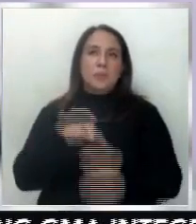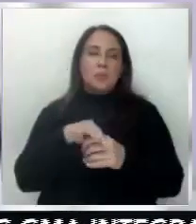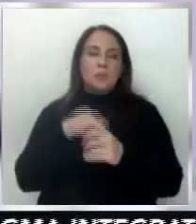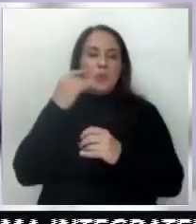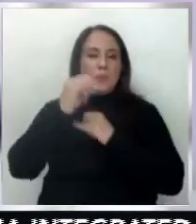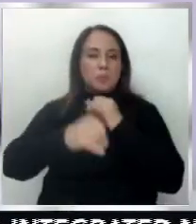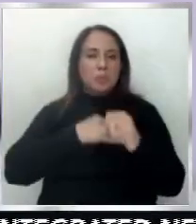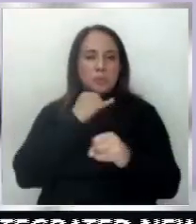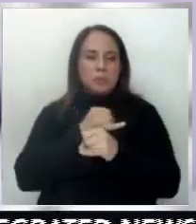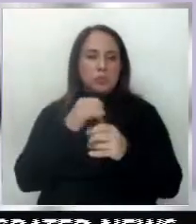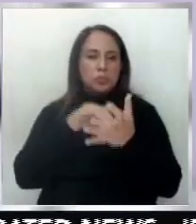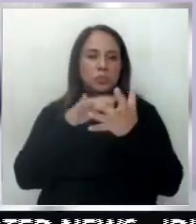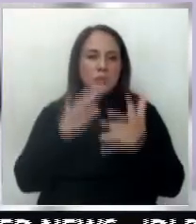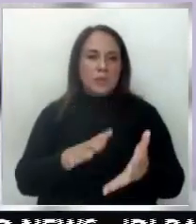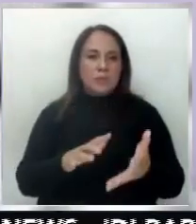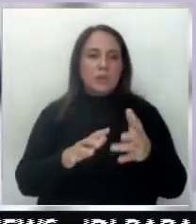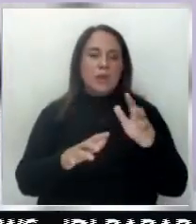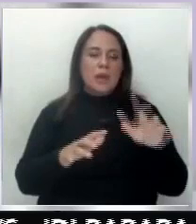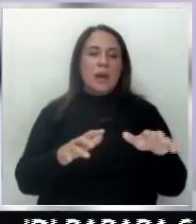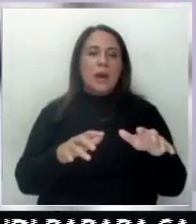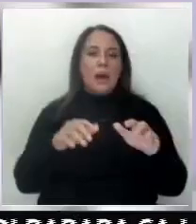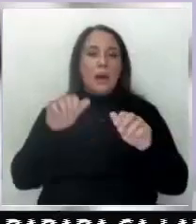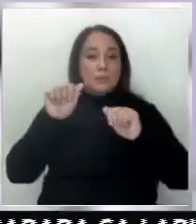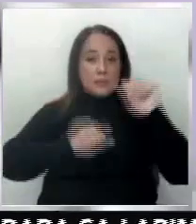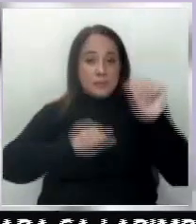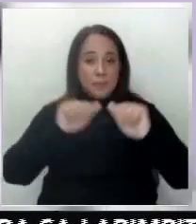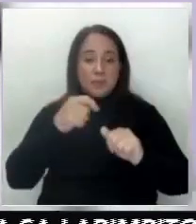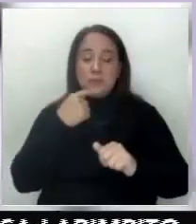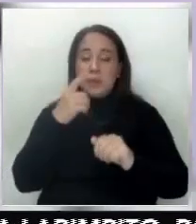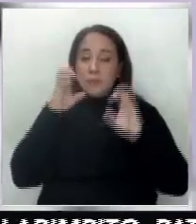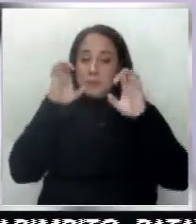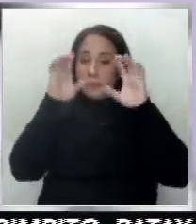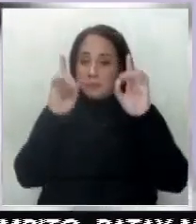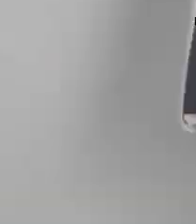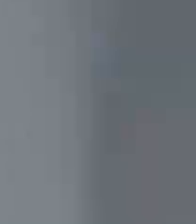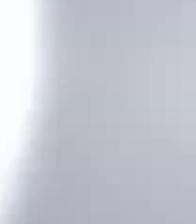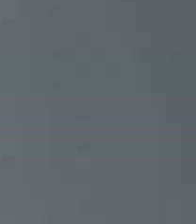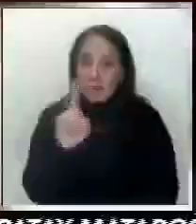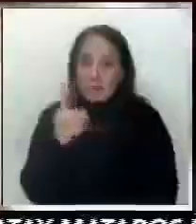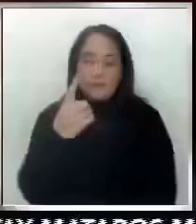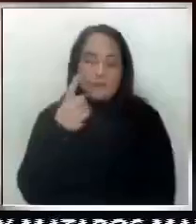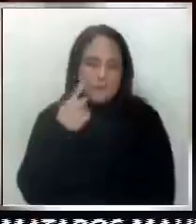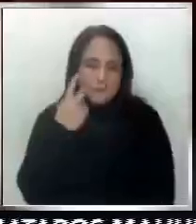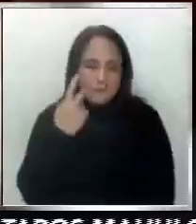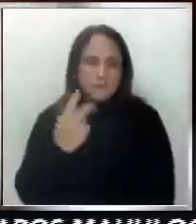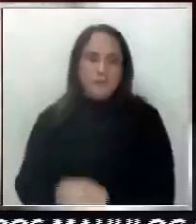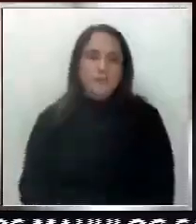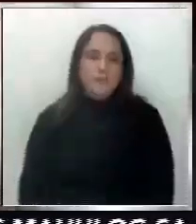International Student Assessment, ang tugon ng DepEd sa pagtutok ni Ian Cruz.